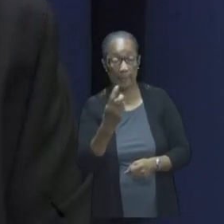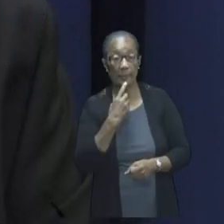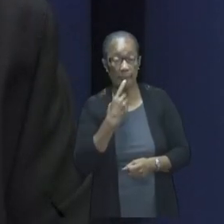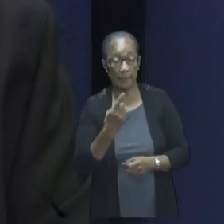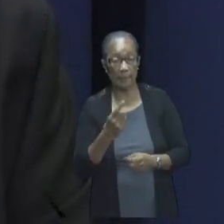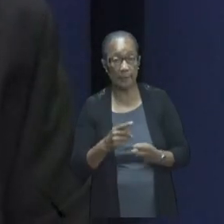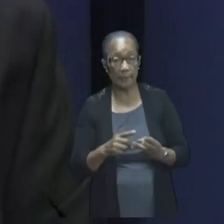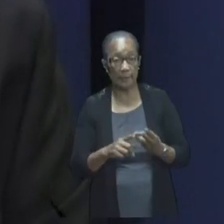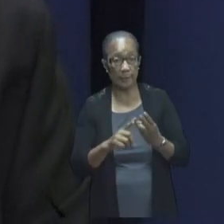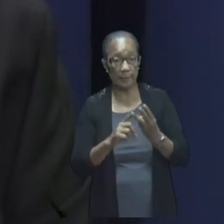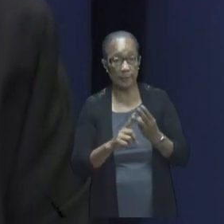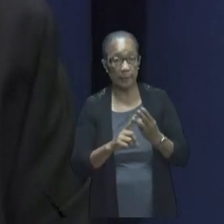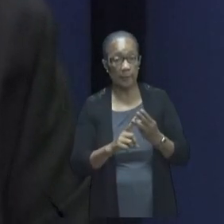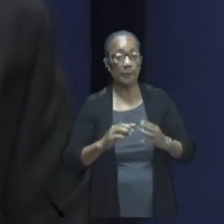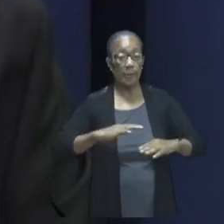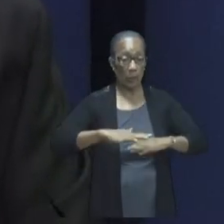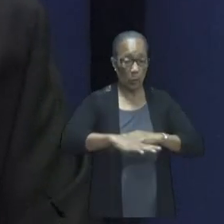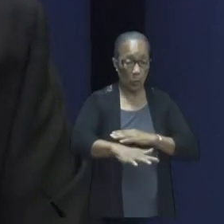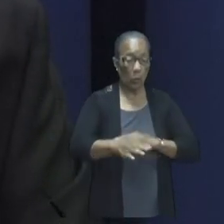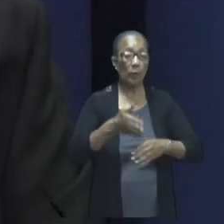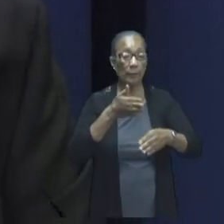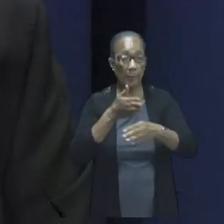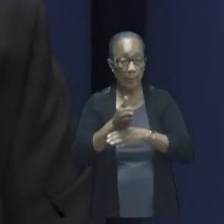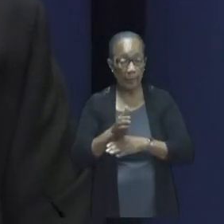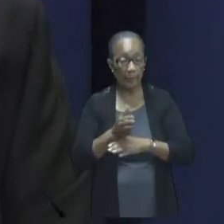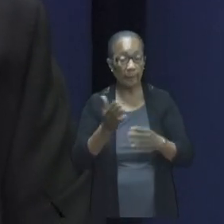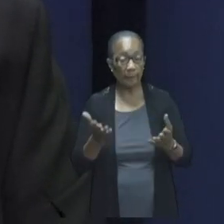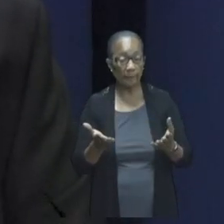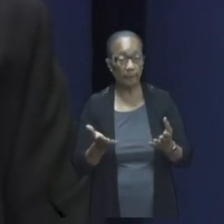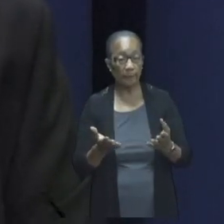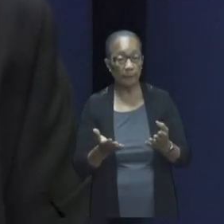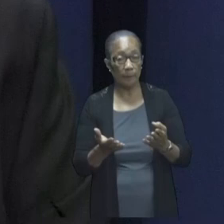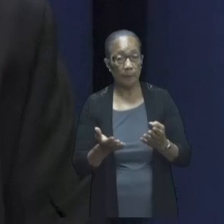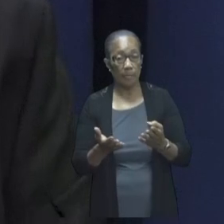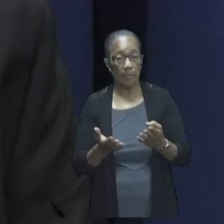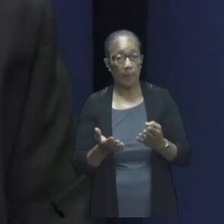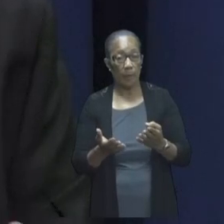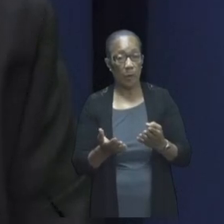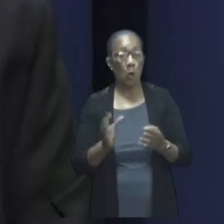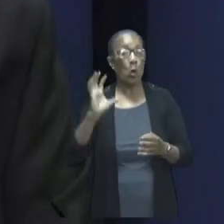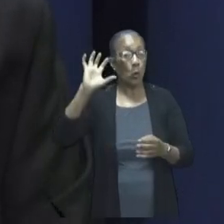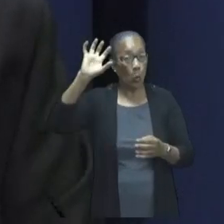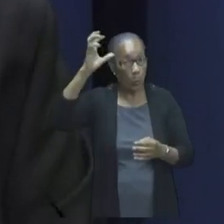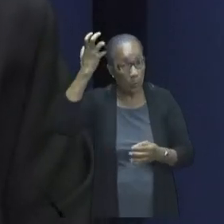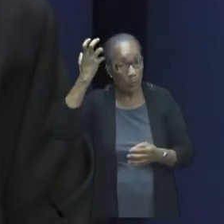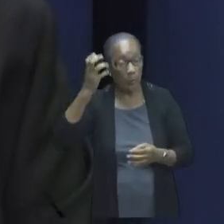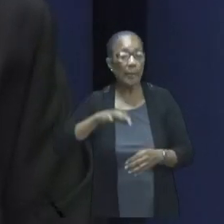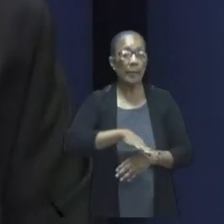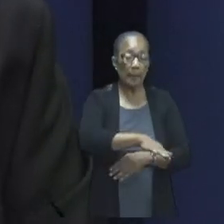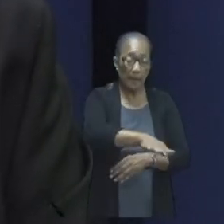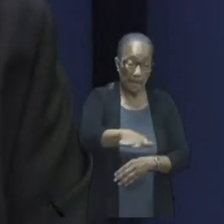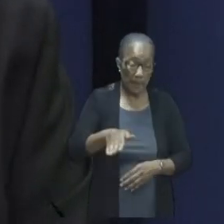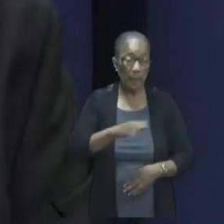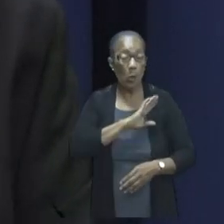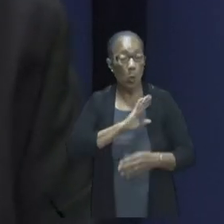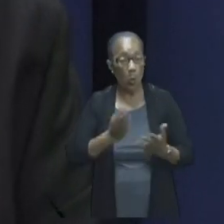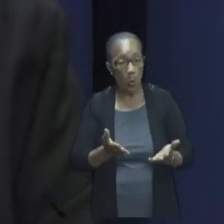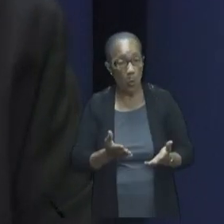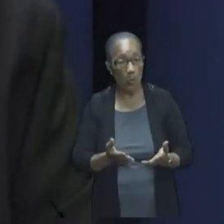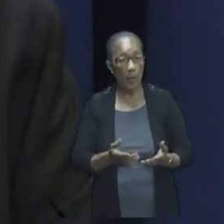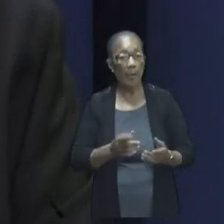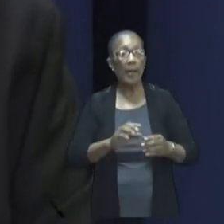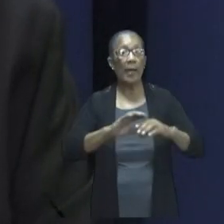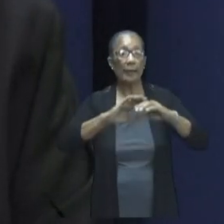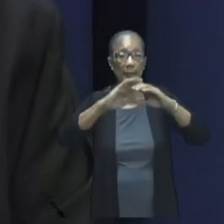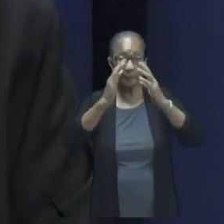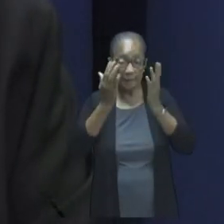zijn gewoon de rechter die spelen culturele gebieden die er zijn en dat ze